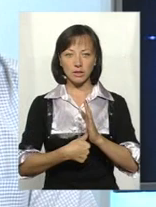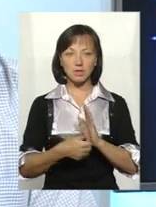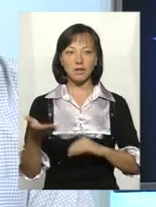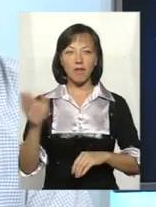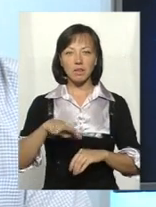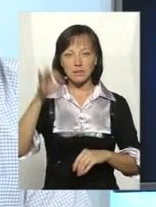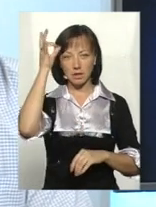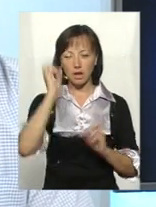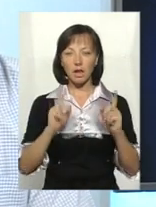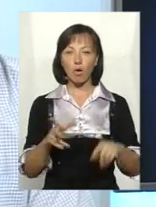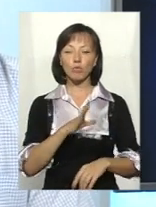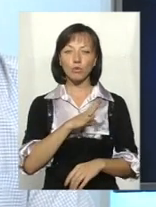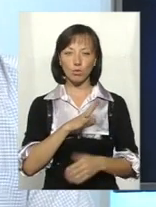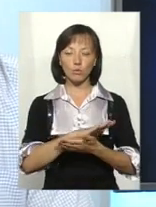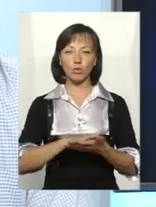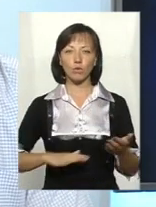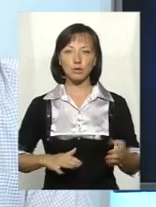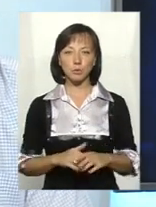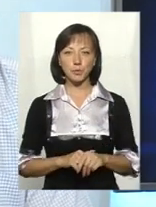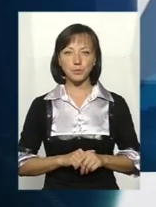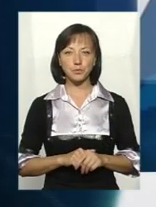Давайте згадаємо, як це було, і далі продовжимо.